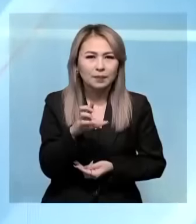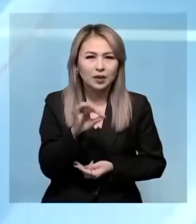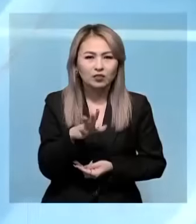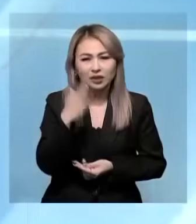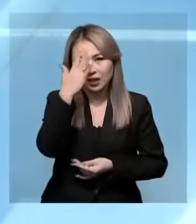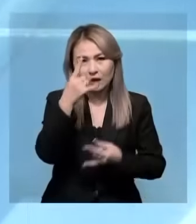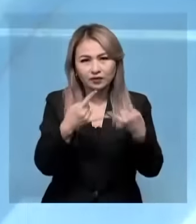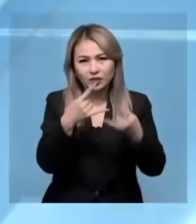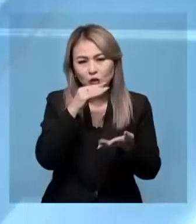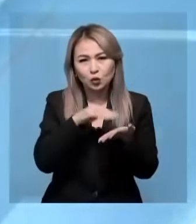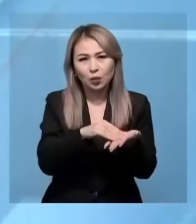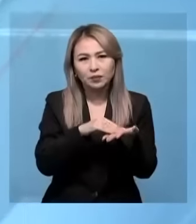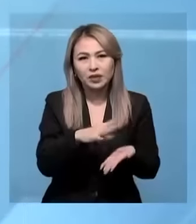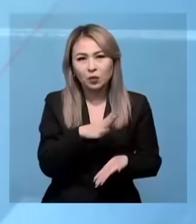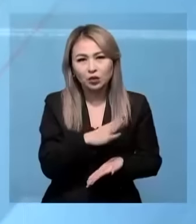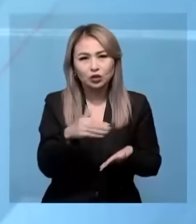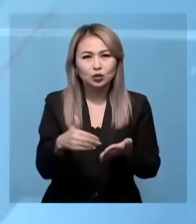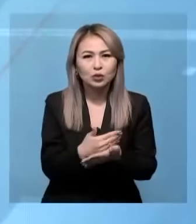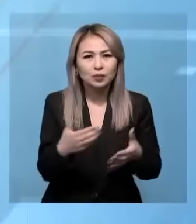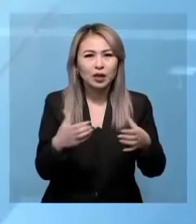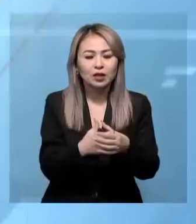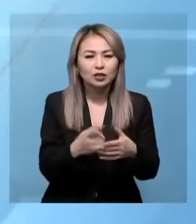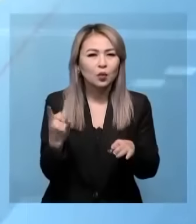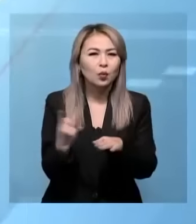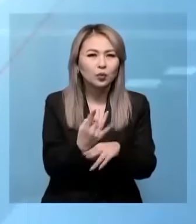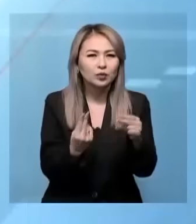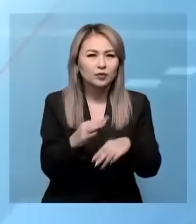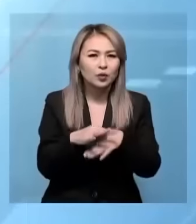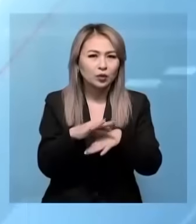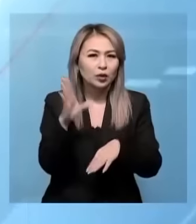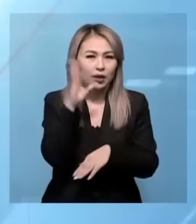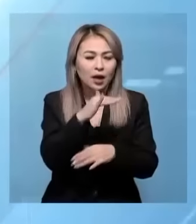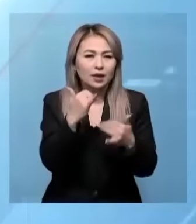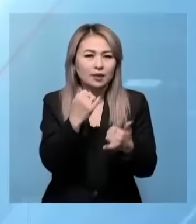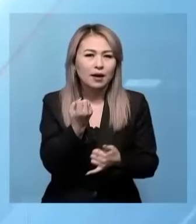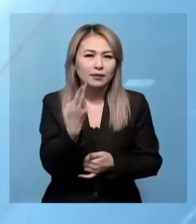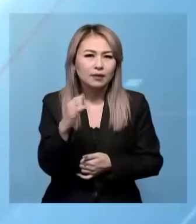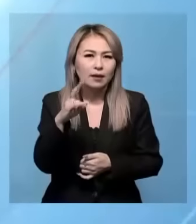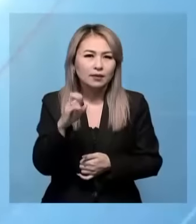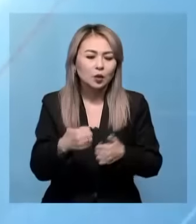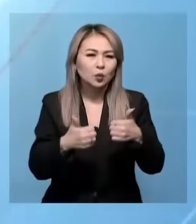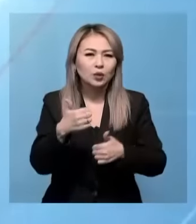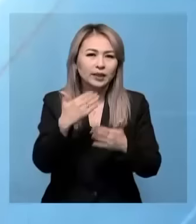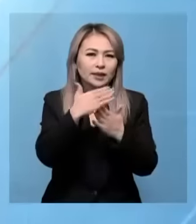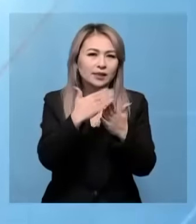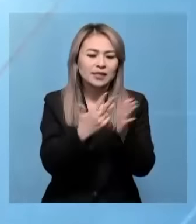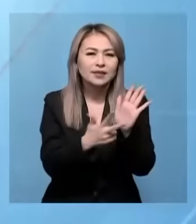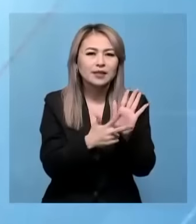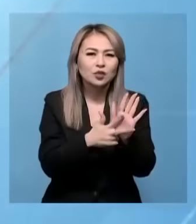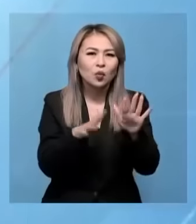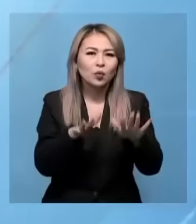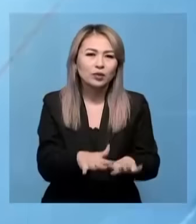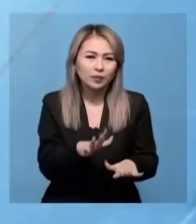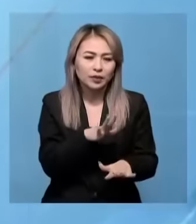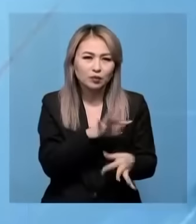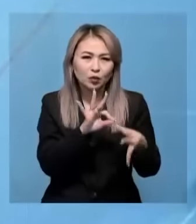телеарнамызға эксклюзивті сұхбат берді. Ол жаңа ұжым сапында алғашқы ойынын өткізіп те үлгерді. Қазір Адана турнирлік кестеде 8-ші орынға